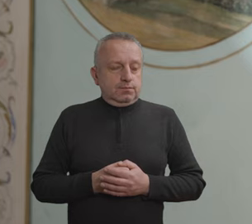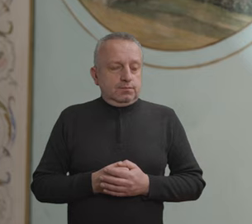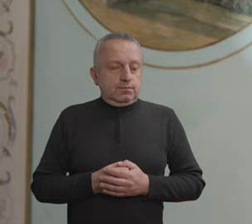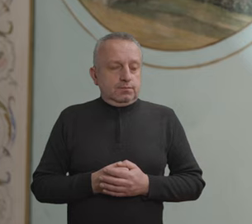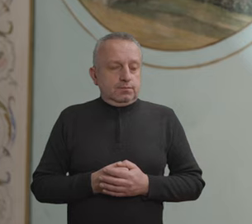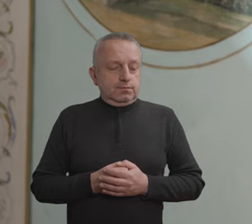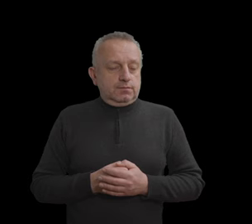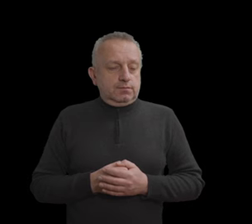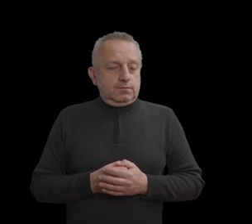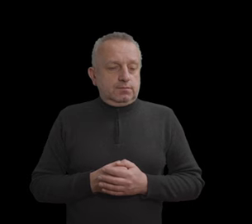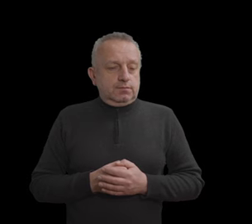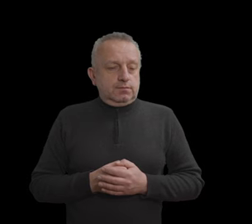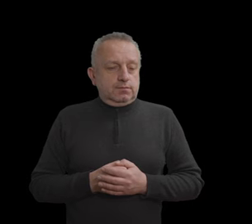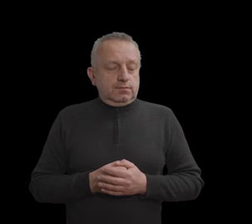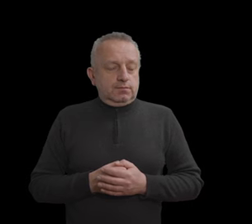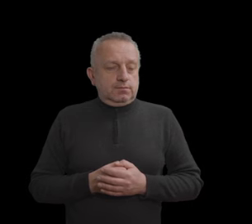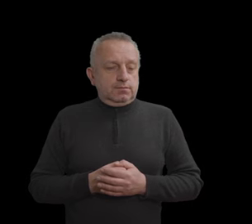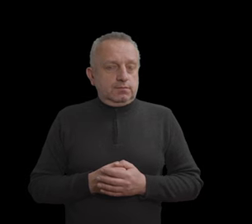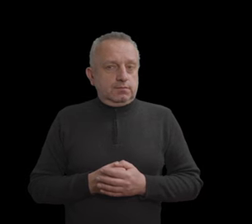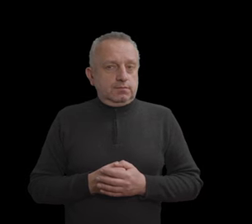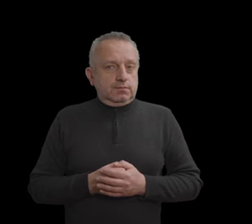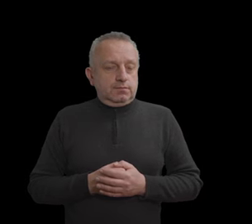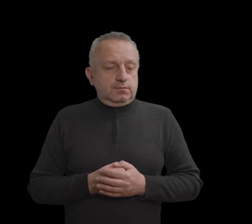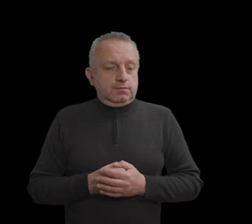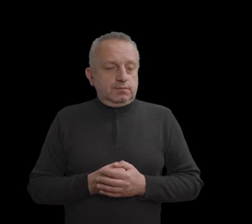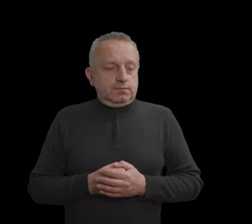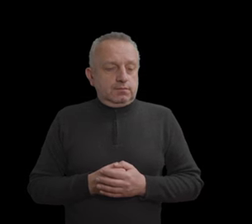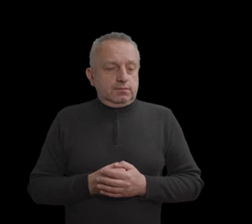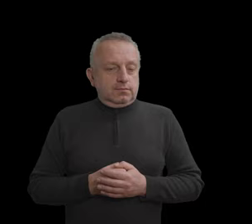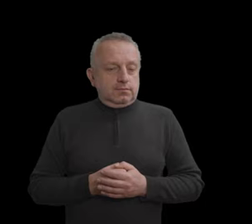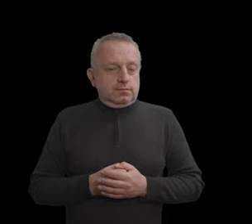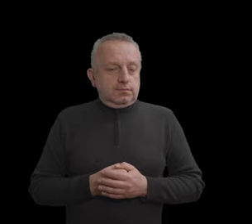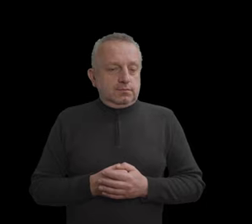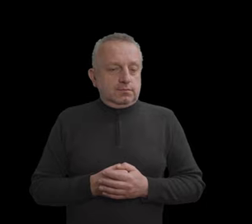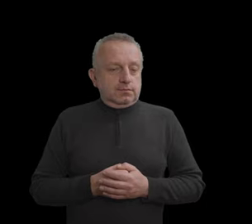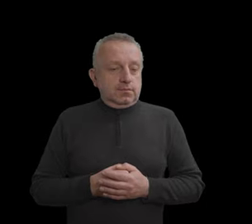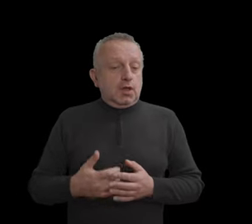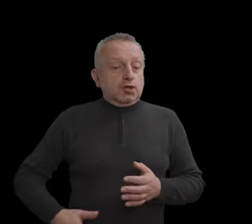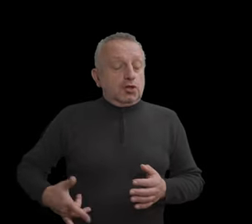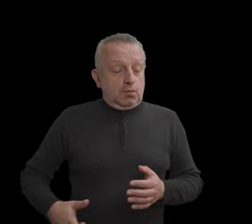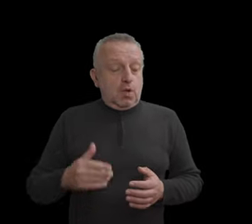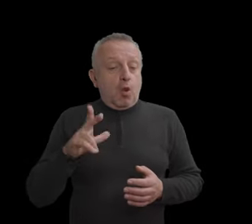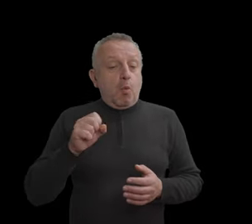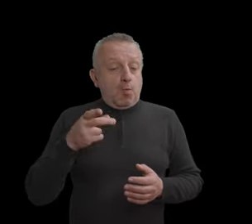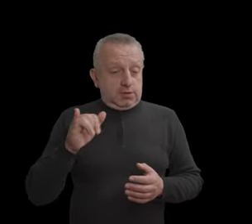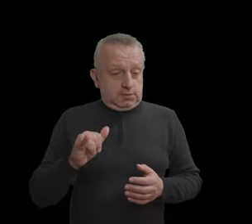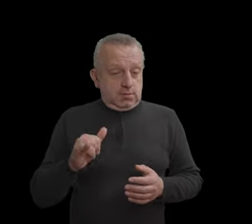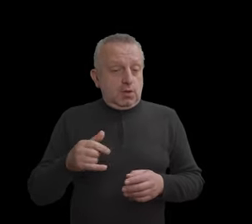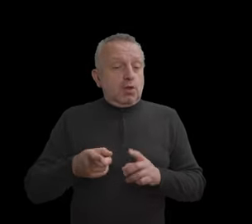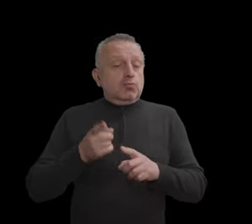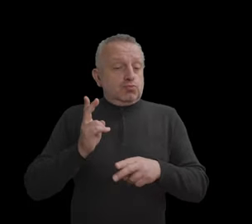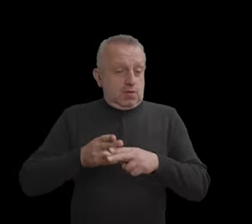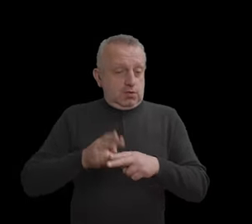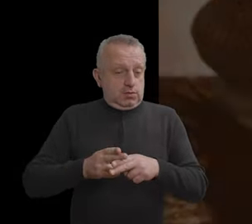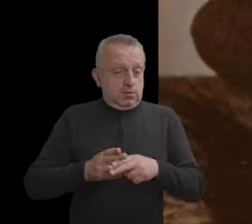odzyskaną wolność. Jedną z najbardziej takich wielkich osób, niegdyś bardzo znanych, była osoba księcia Andrzeja